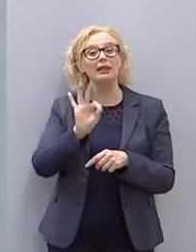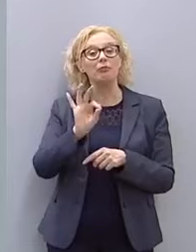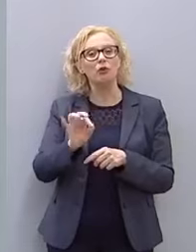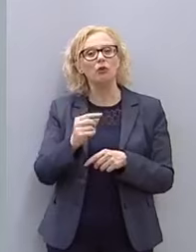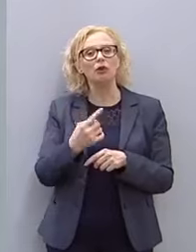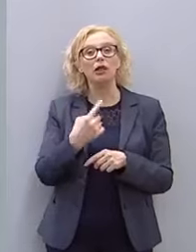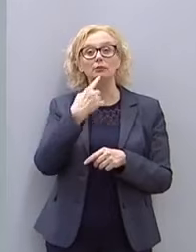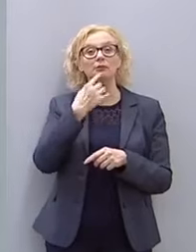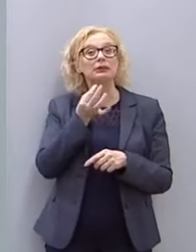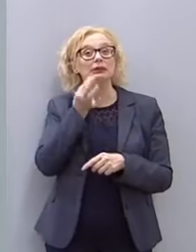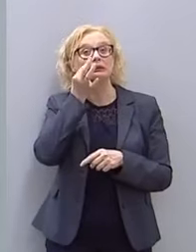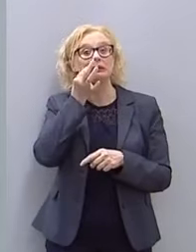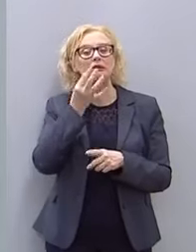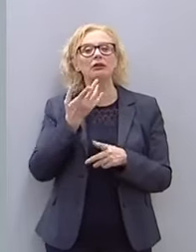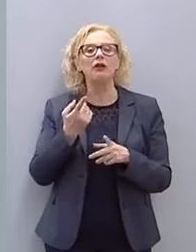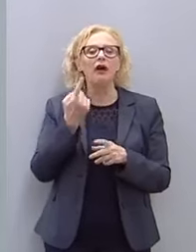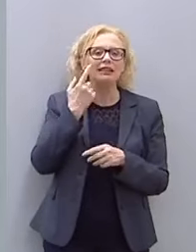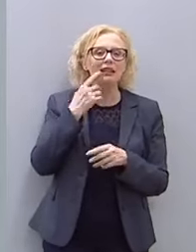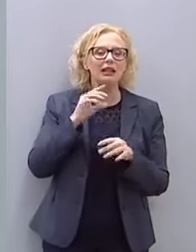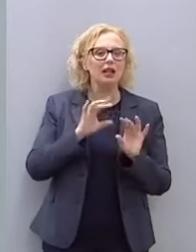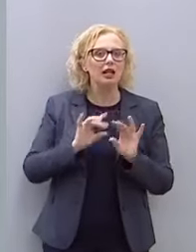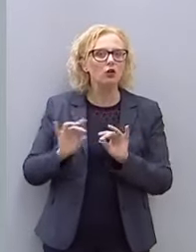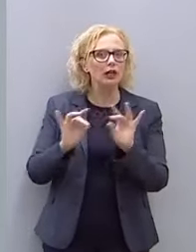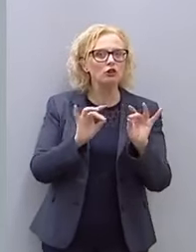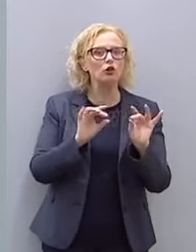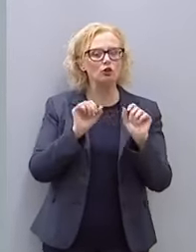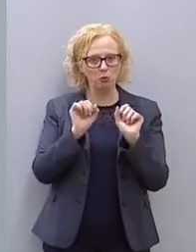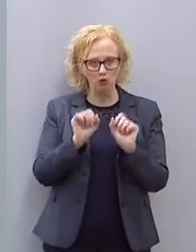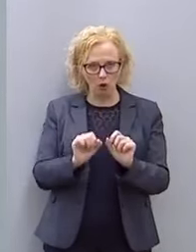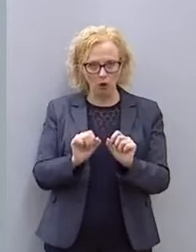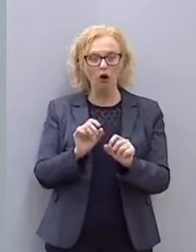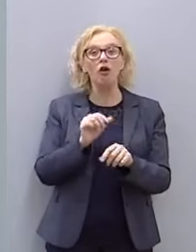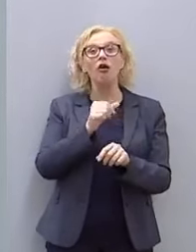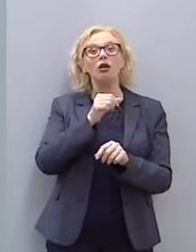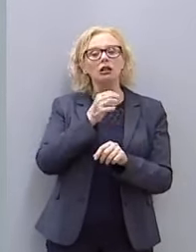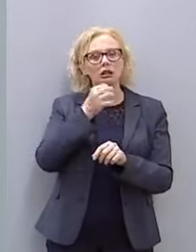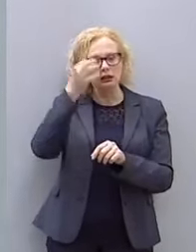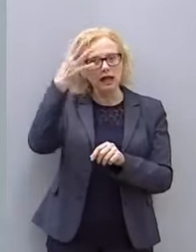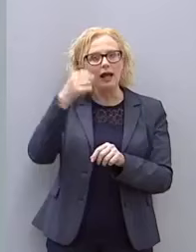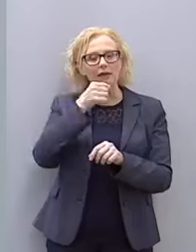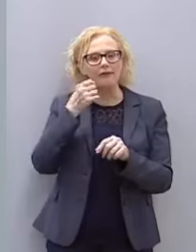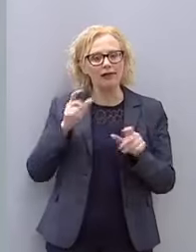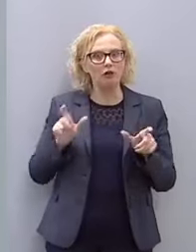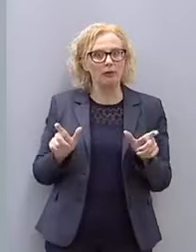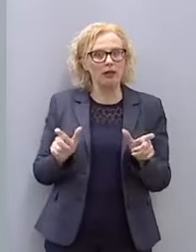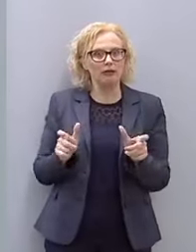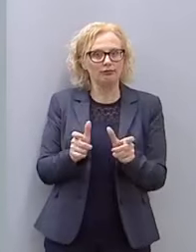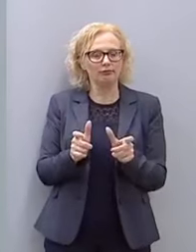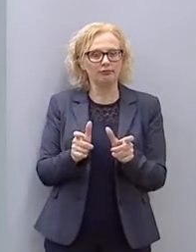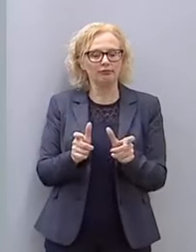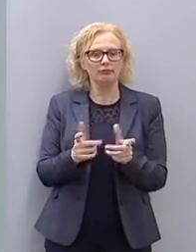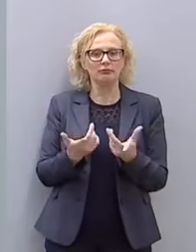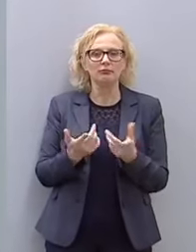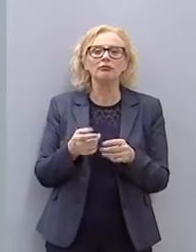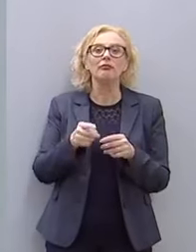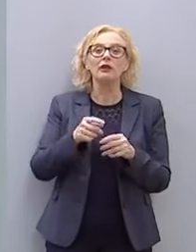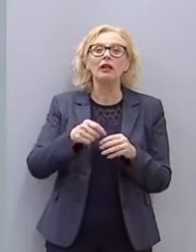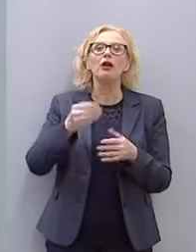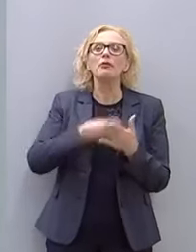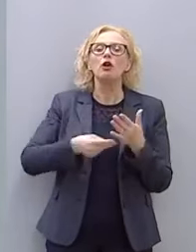l'eventuale contagiosità e per intraprendere quindi le necessarie misure di contenimento del rischio infettivo il progetto prenderà avvio nel